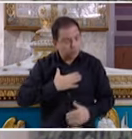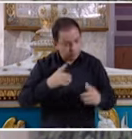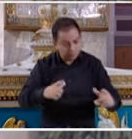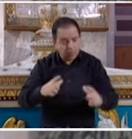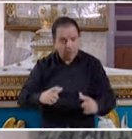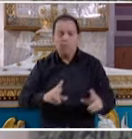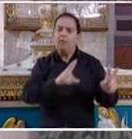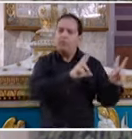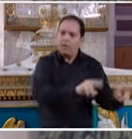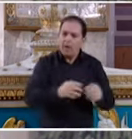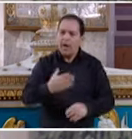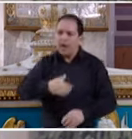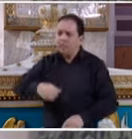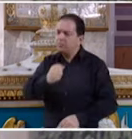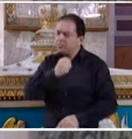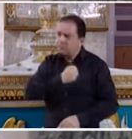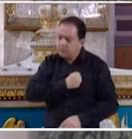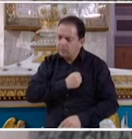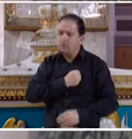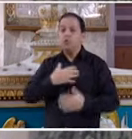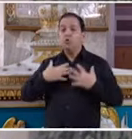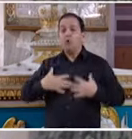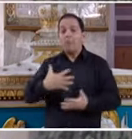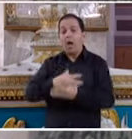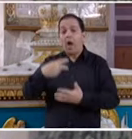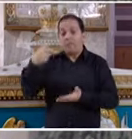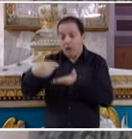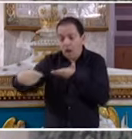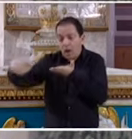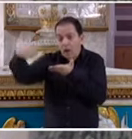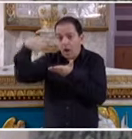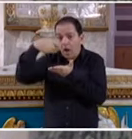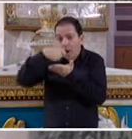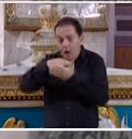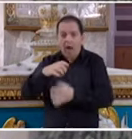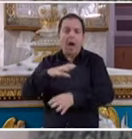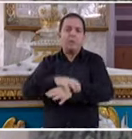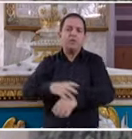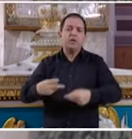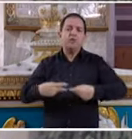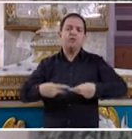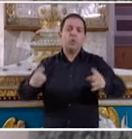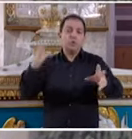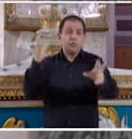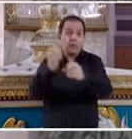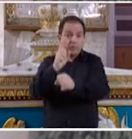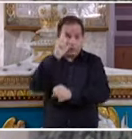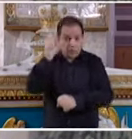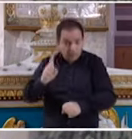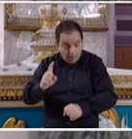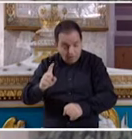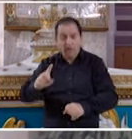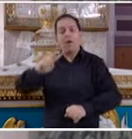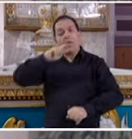πίστεως άνθρωπος τρώγον το σώμα και πίνουν το αίμα του Θεανθρώπου εις άφεση αμαρτιών και ζωή αιώνιων, ευχαριστεί